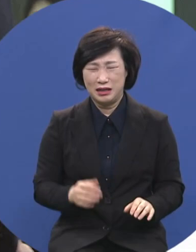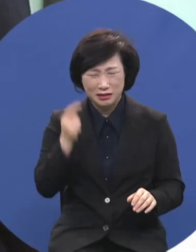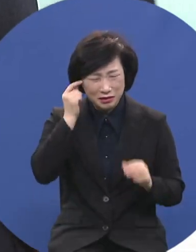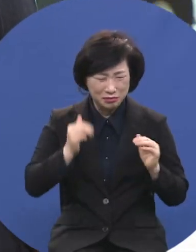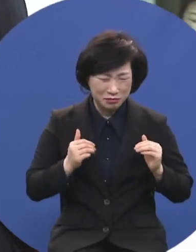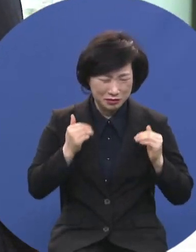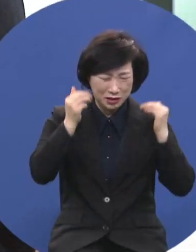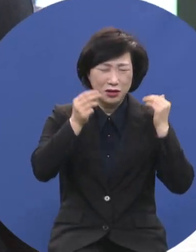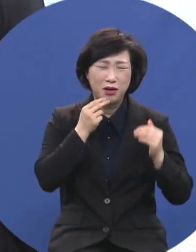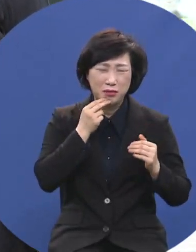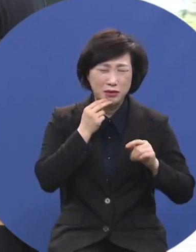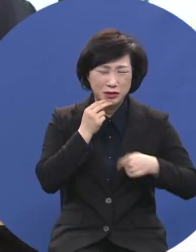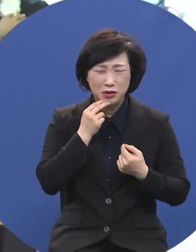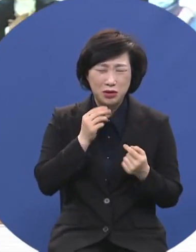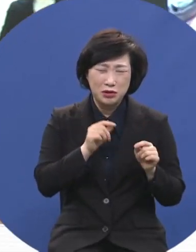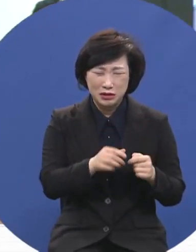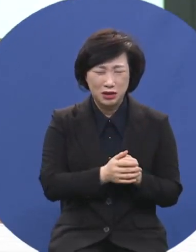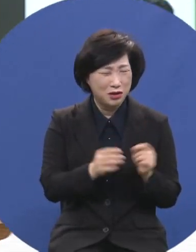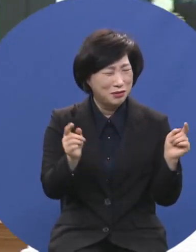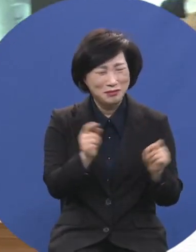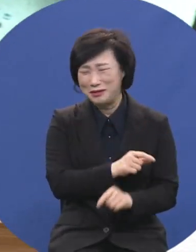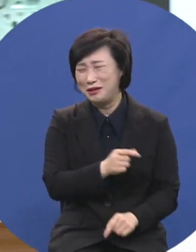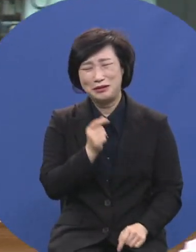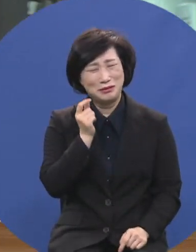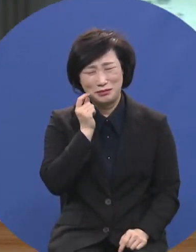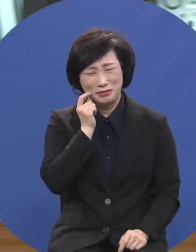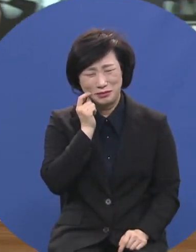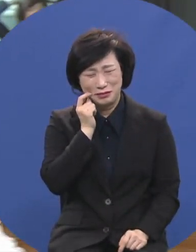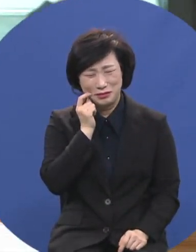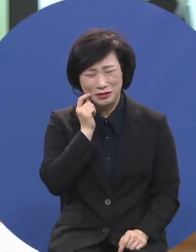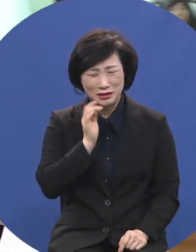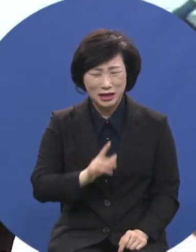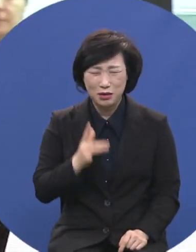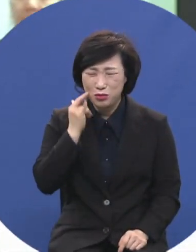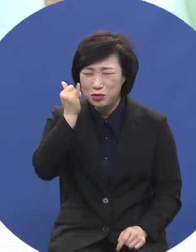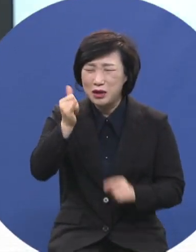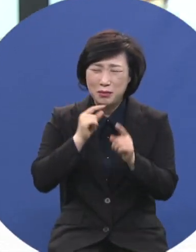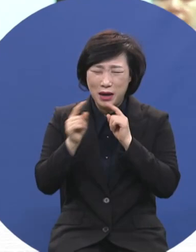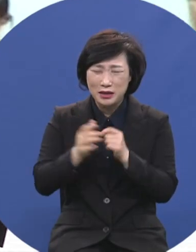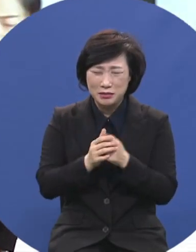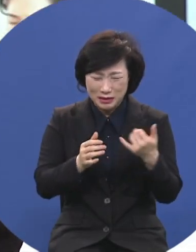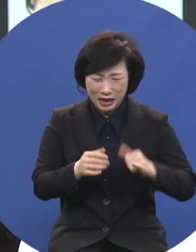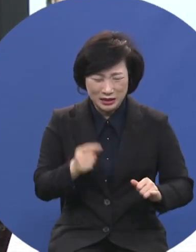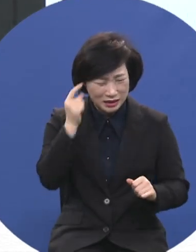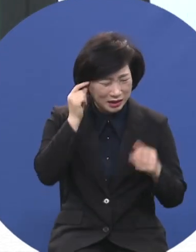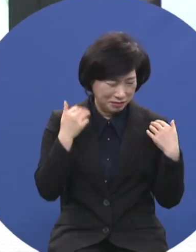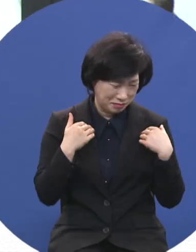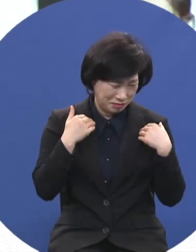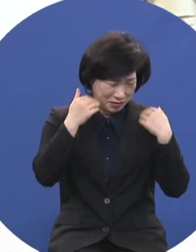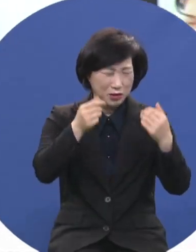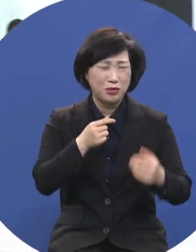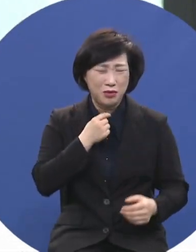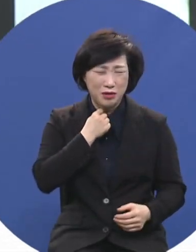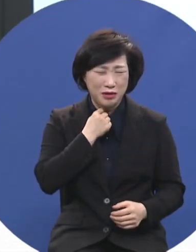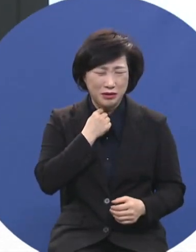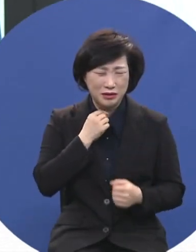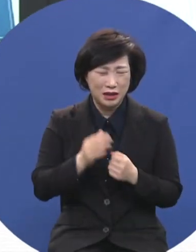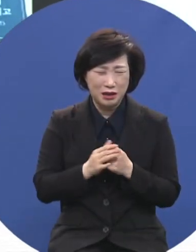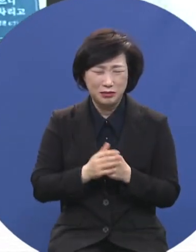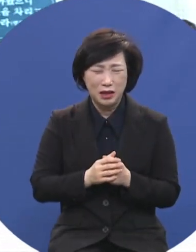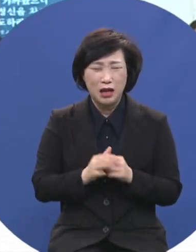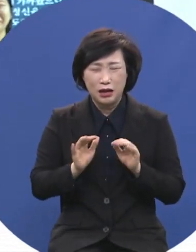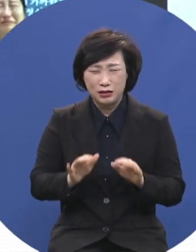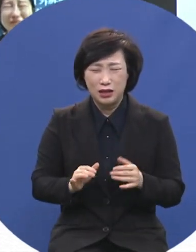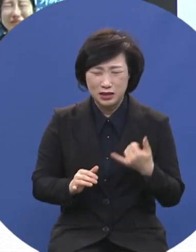철들지 않고는 스스로 벗어날 수 없습니다. 부모의 말씀은 자식이 철들기를 바라서